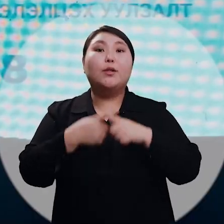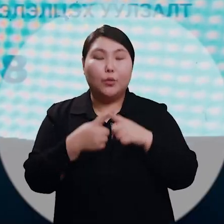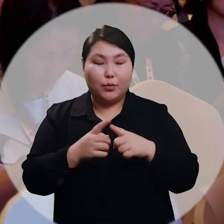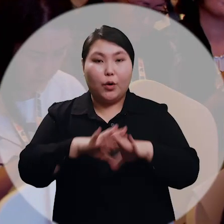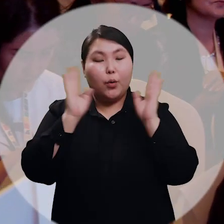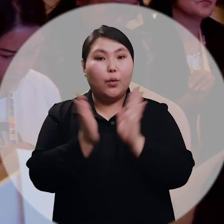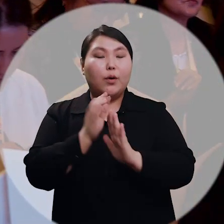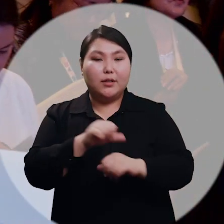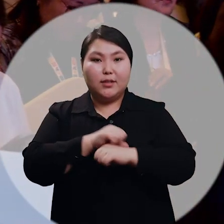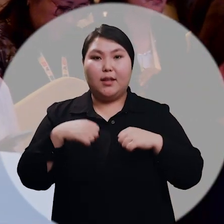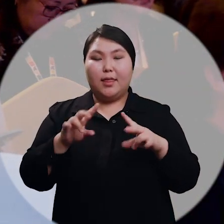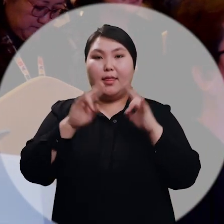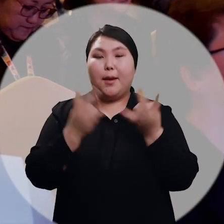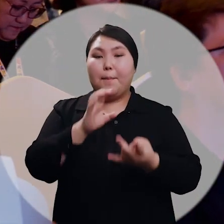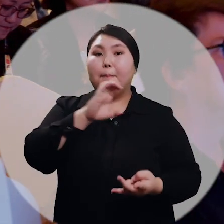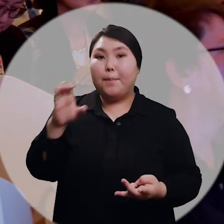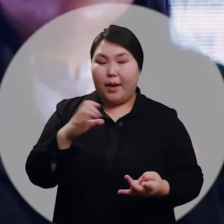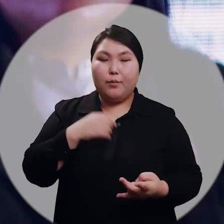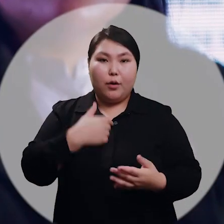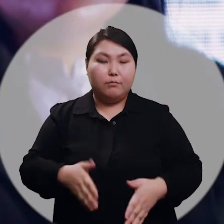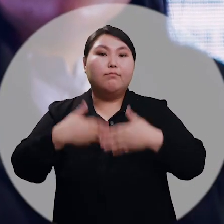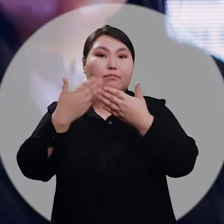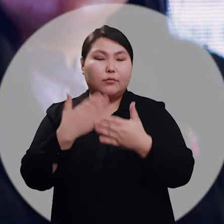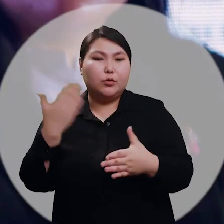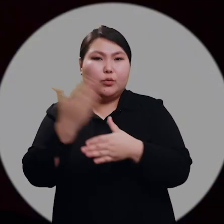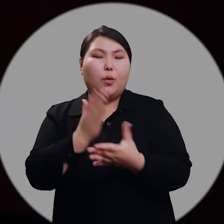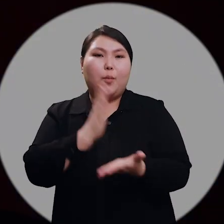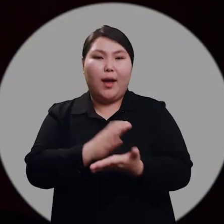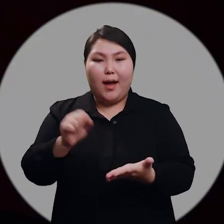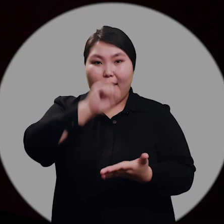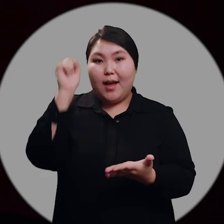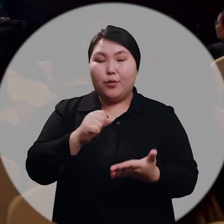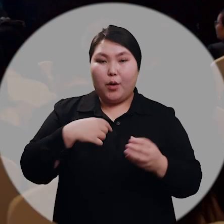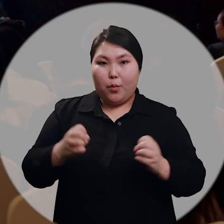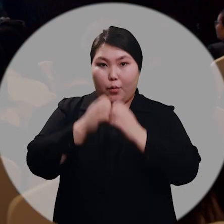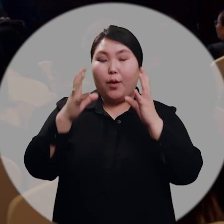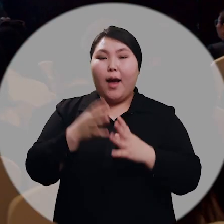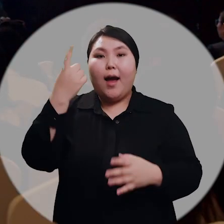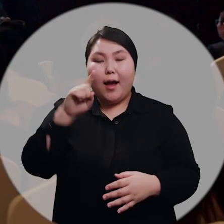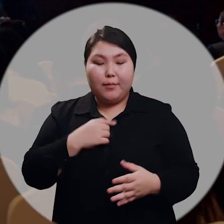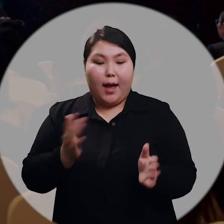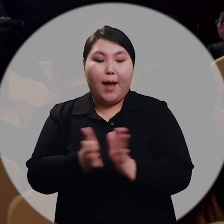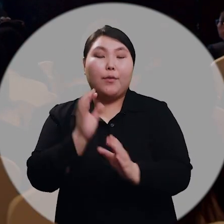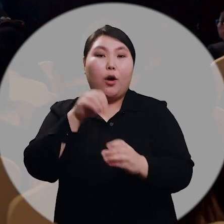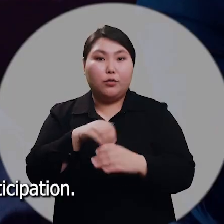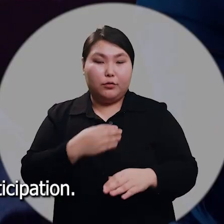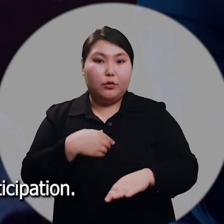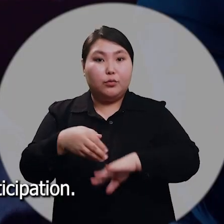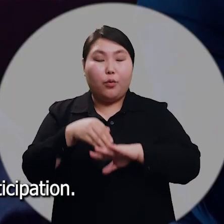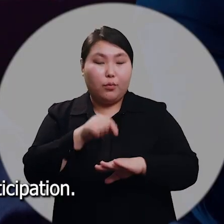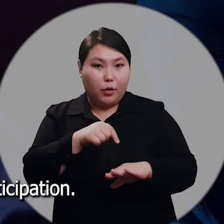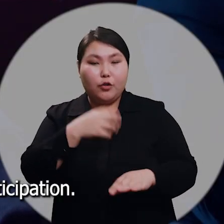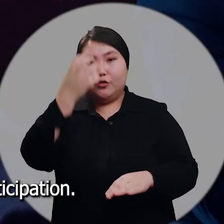нэмэг дүүлэх, ол маар эргэнэй нэгэмийн байг үлгэд дэбшүүлсэн тулгандэж бүй асуудлуу да бүтээлч хамтэйн орлсуусонт тулгүүрдэн